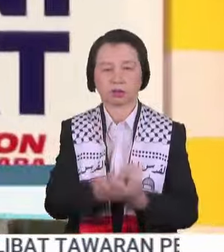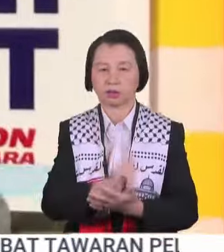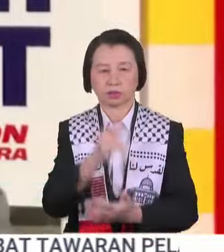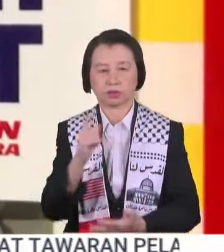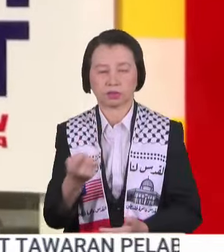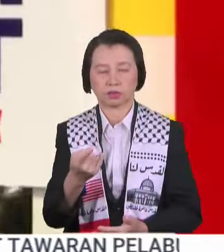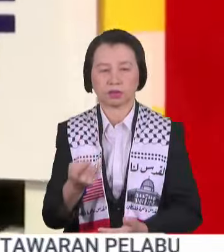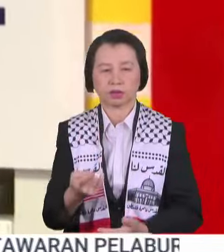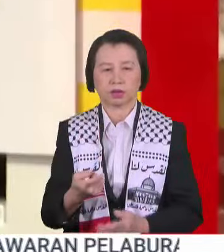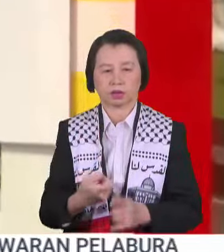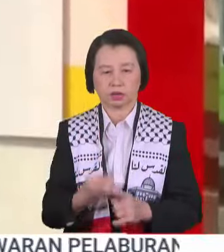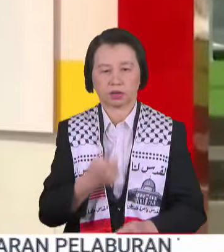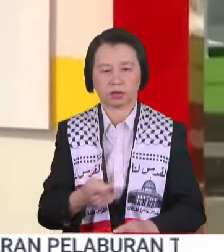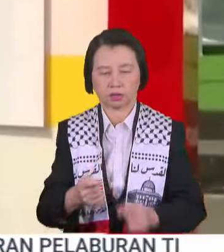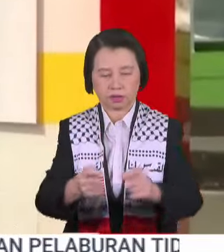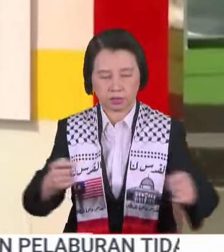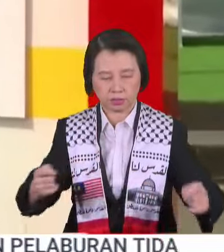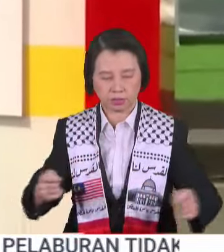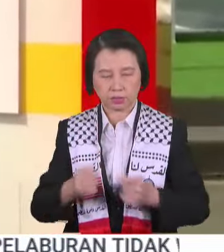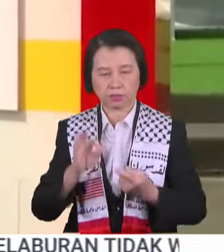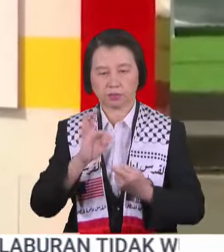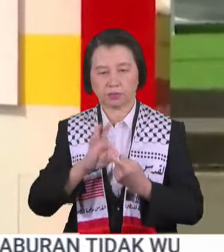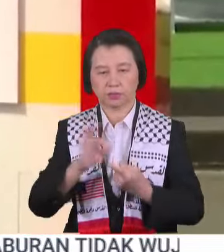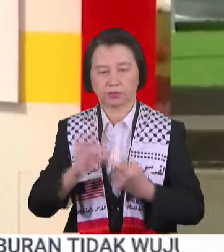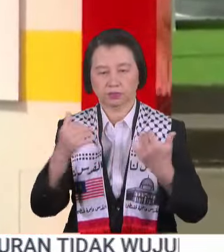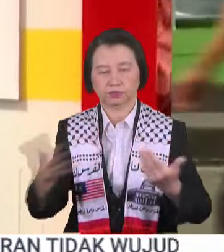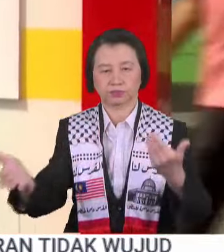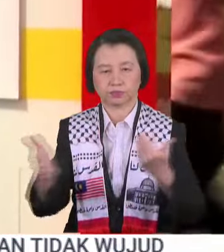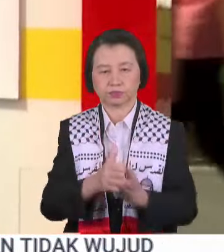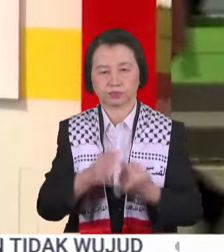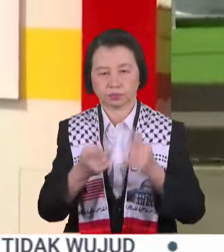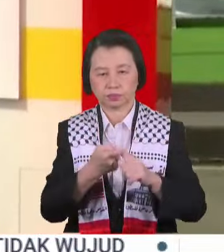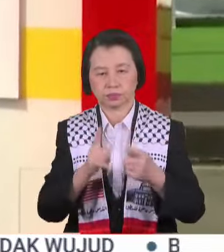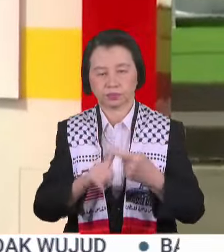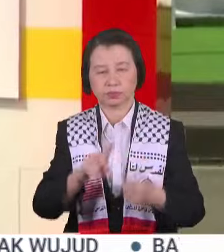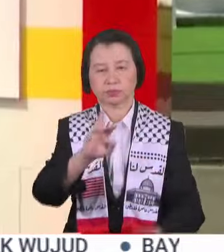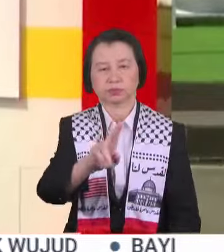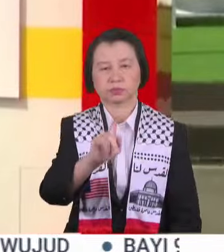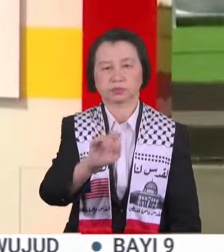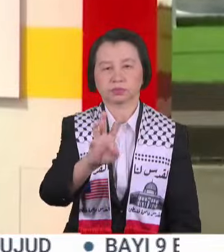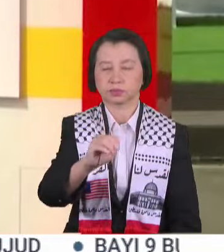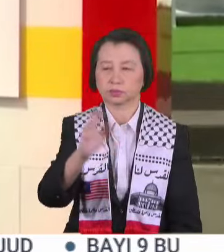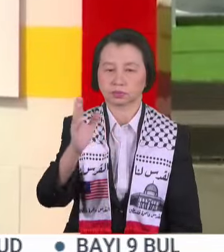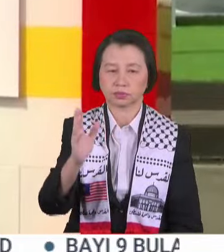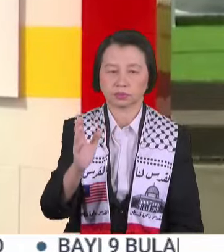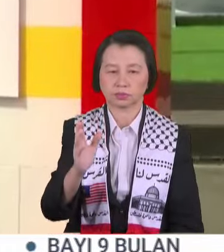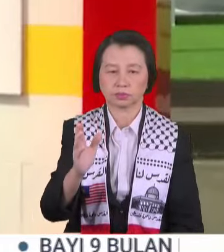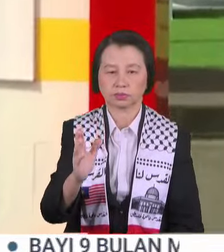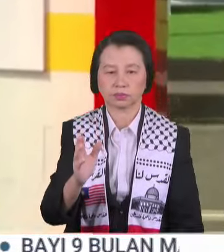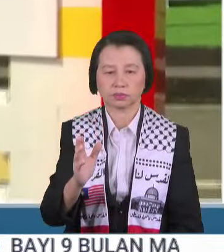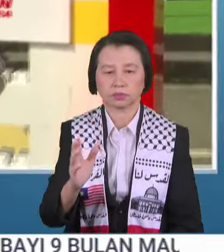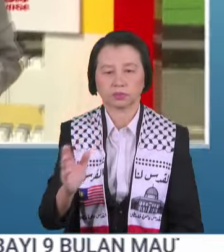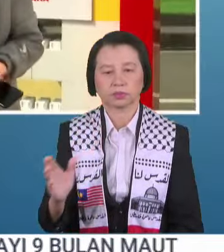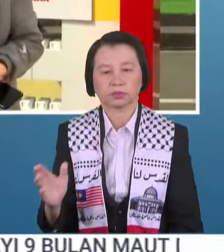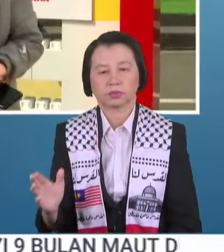saja perkongsian dari Tapak Pesta Pulau Pinang. Kembali ke rakan di Angkasa Puri.